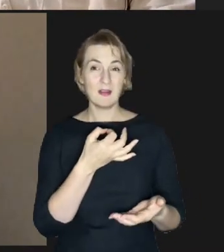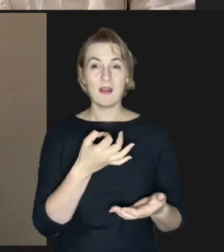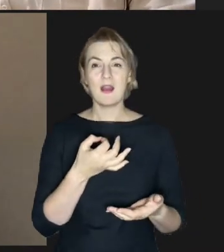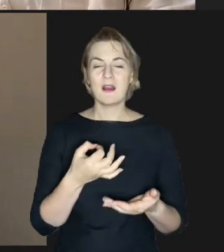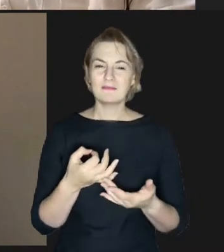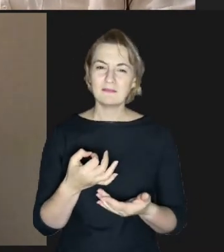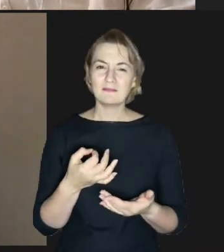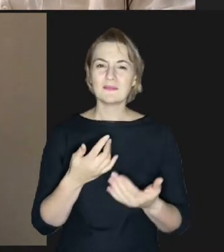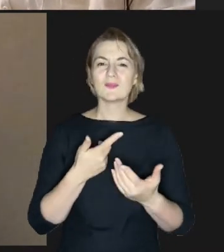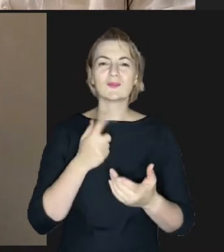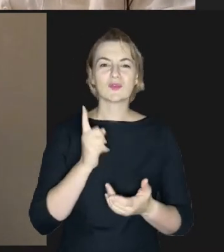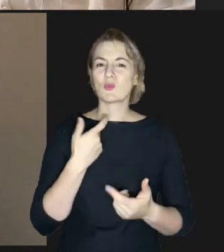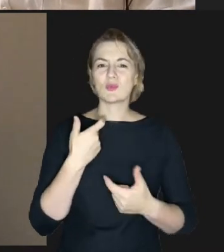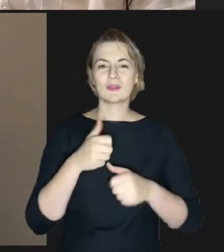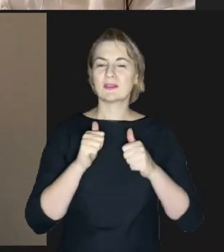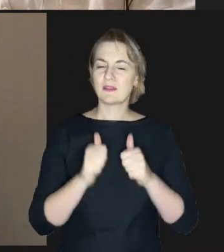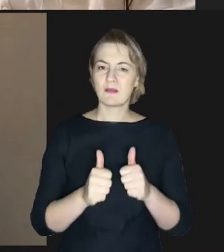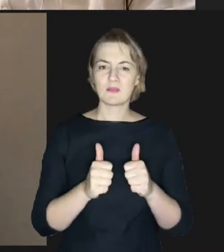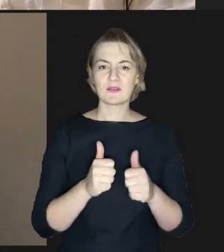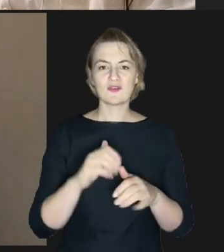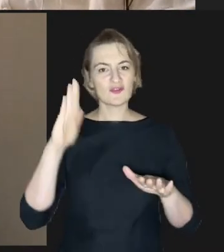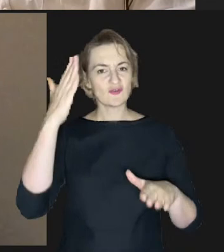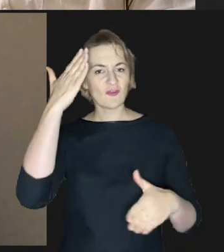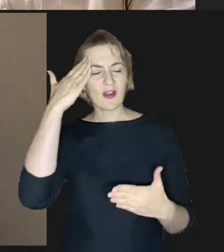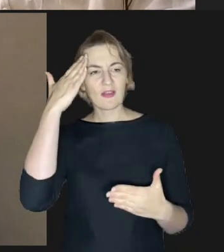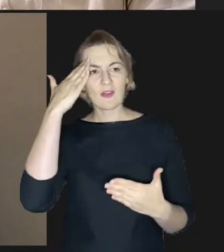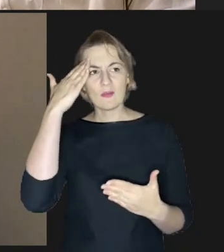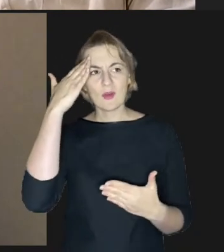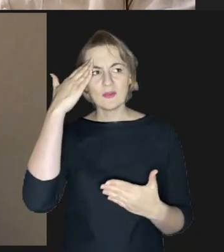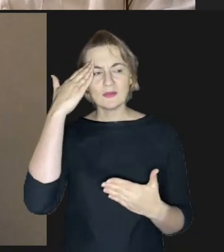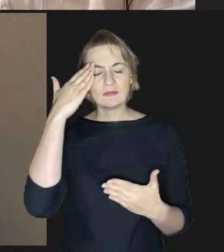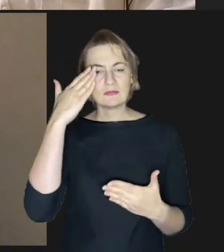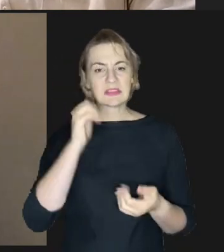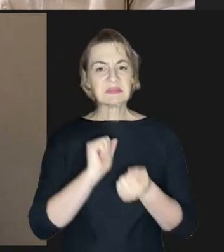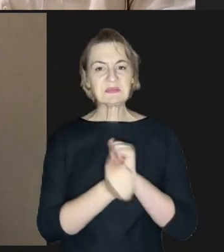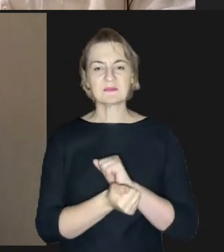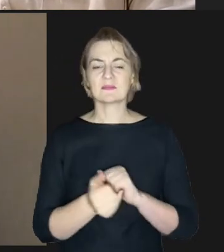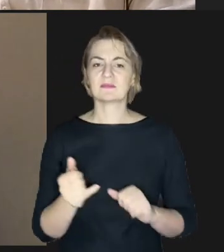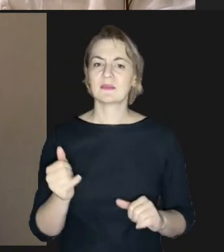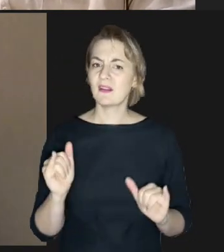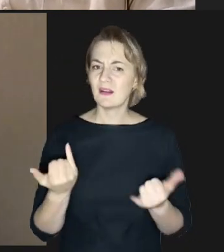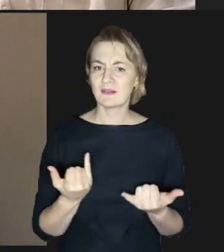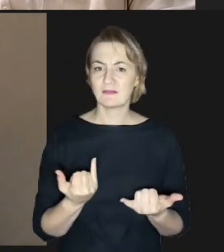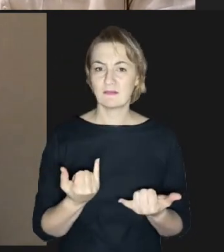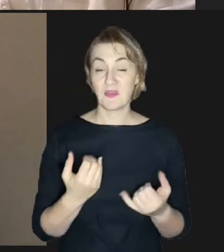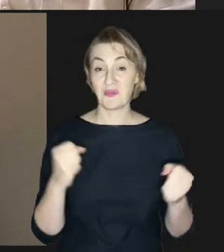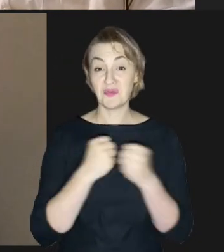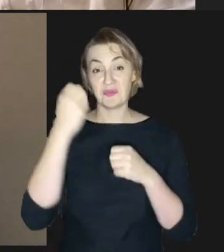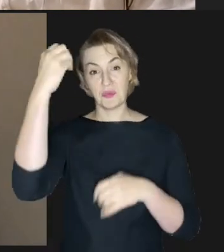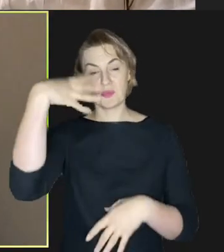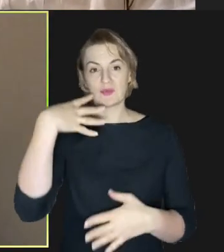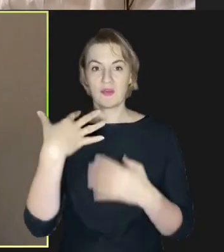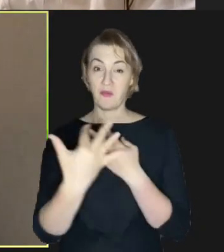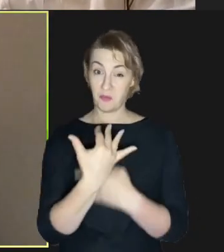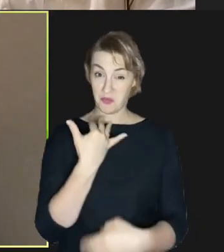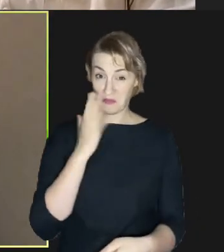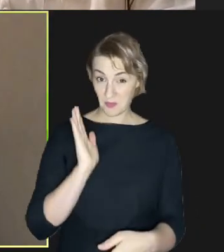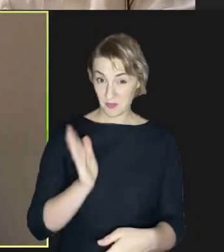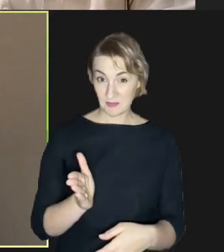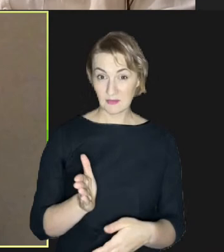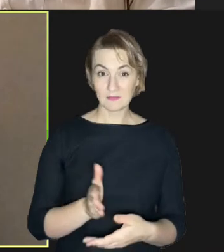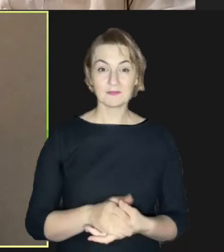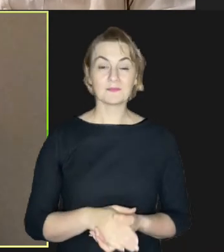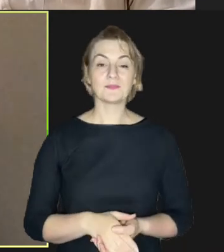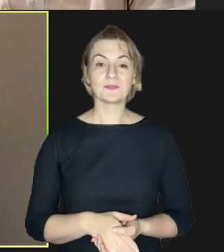inna świadomość? Czy ten zimny prysznic jest potrzebny? Czy on ma szansę po prostu zmienić cokolwiek? Ja